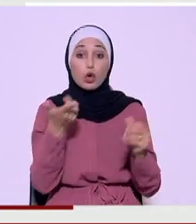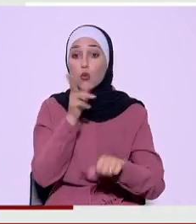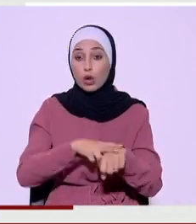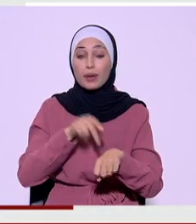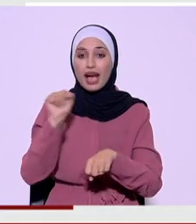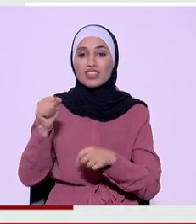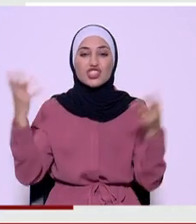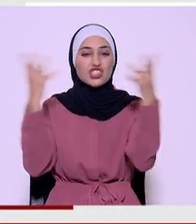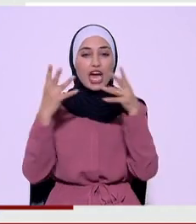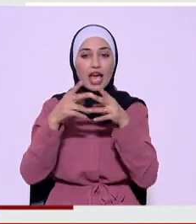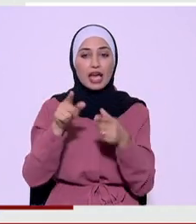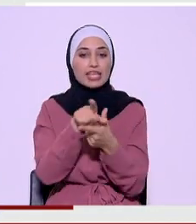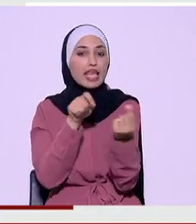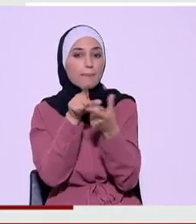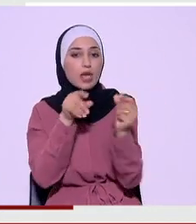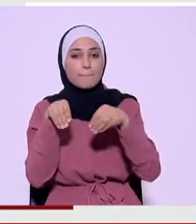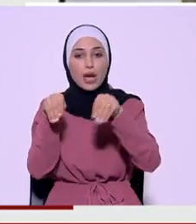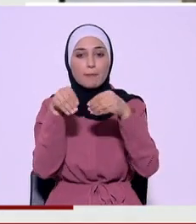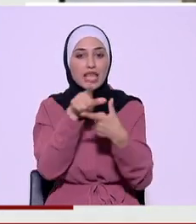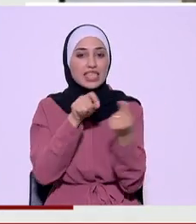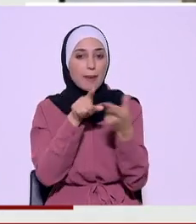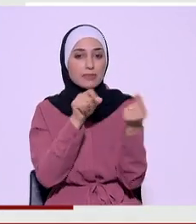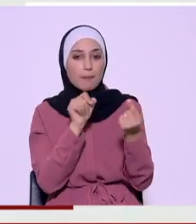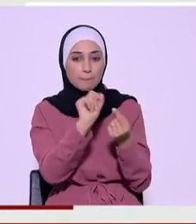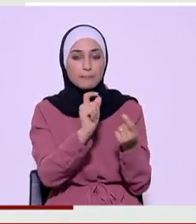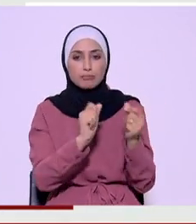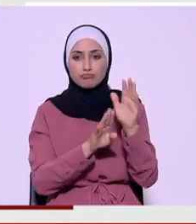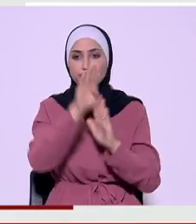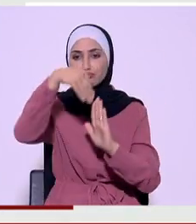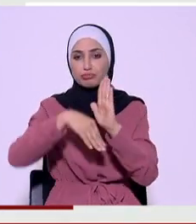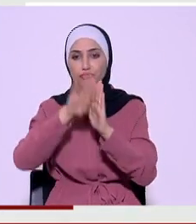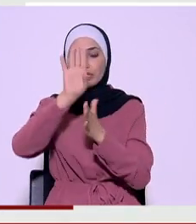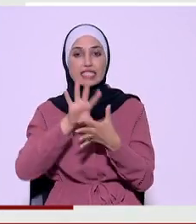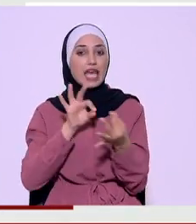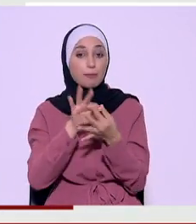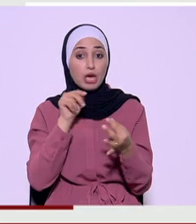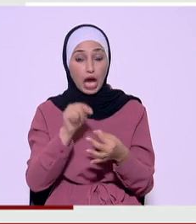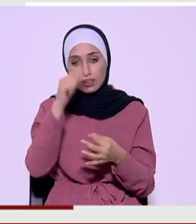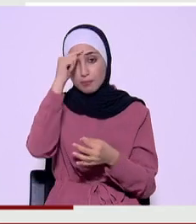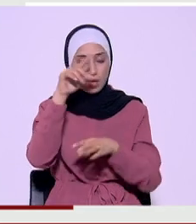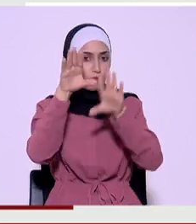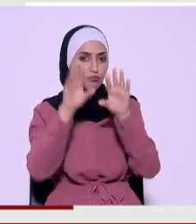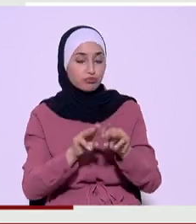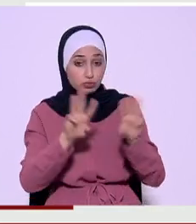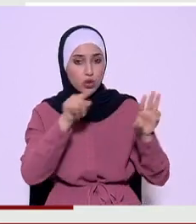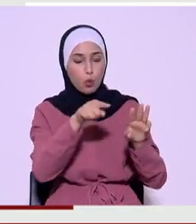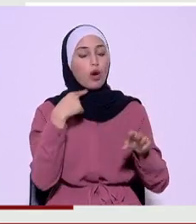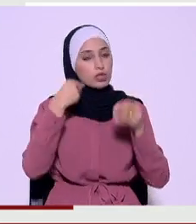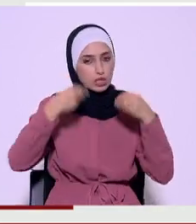وقوع سيستم زي كده لمده ساعه او ساعتين سيؤثر تاثير كبير جدا على سمعه الشركات وهبوط اسهمها في البورصه. نعم، شكرا